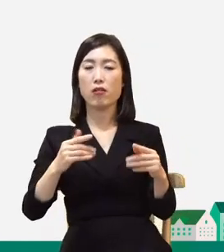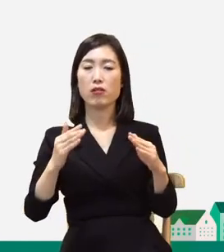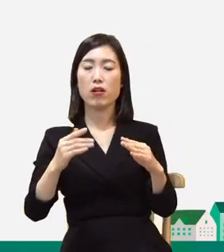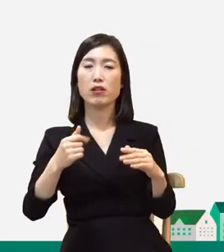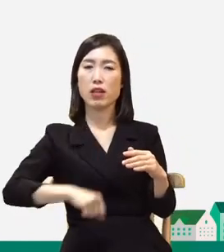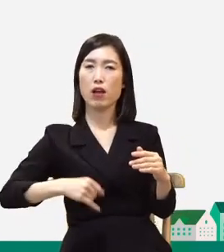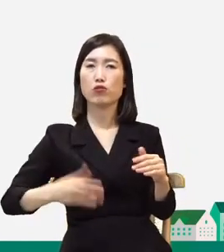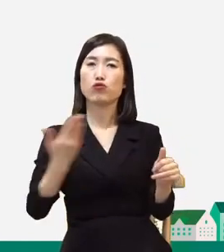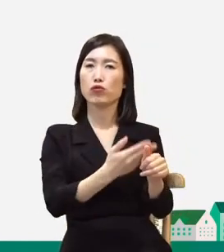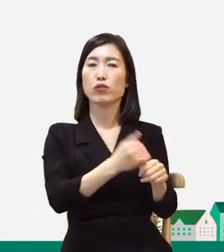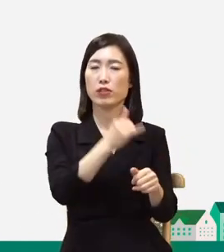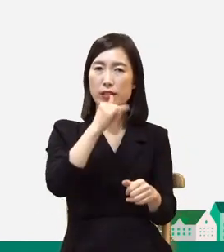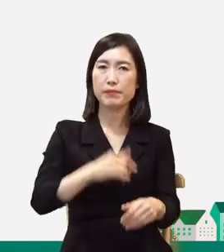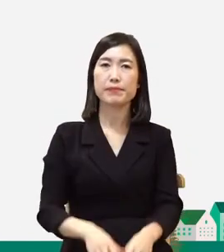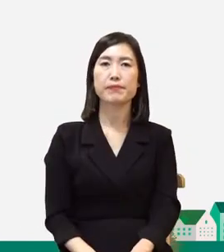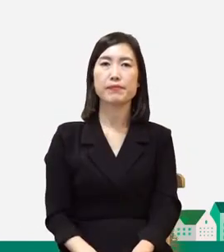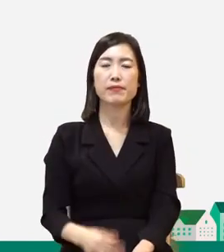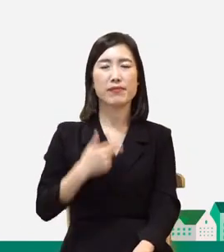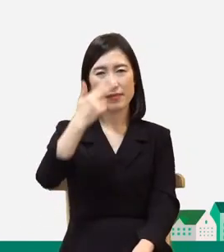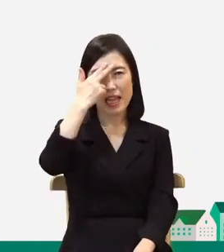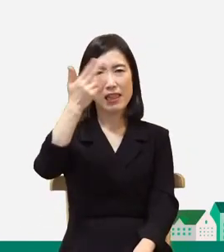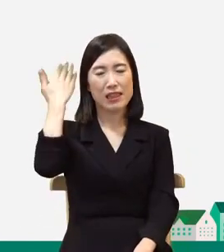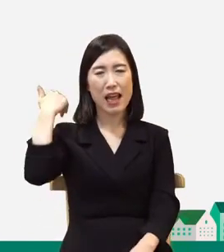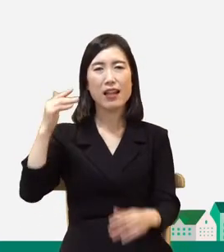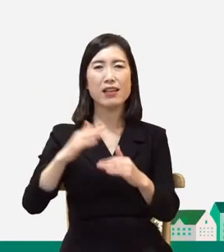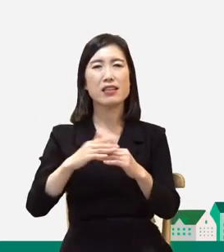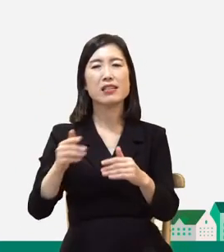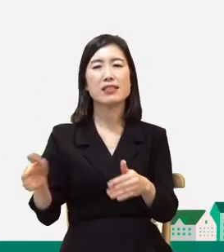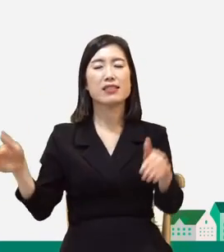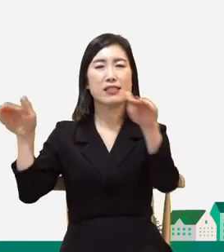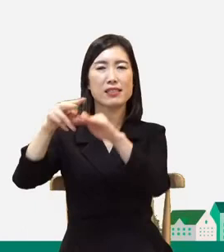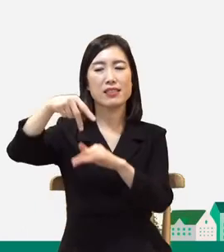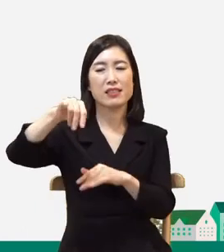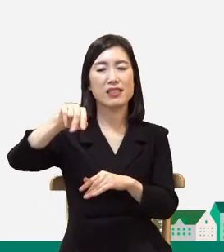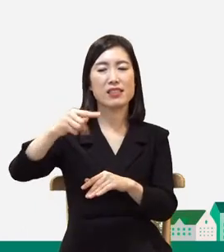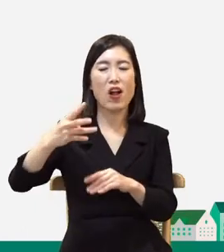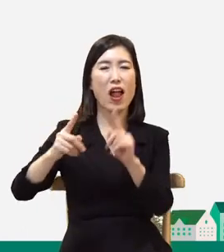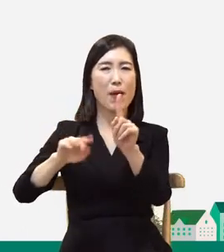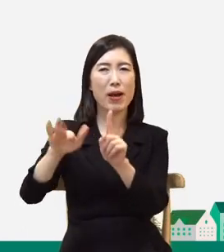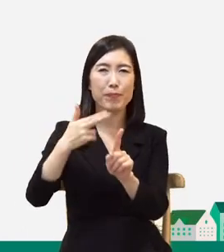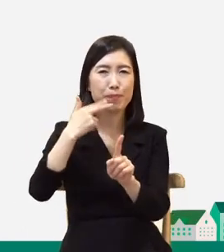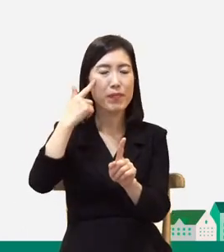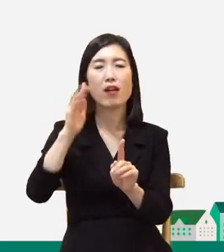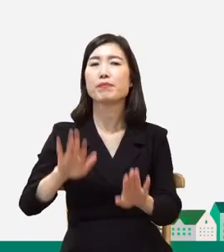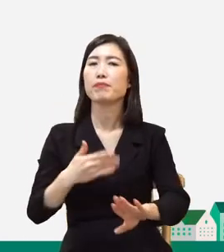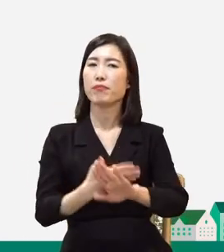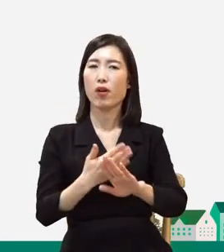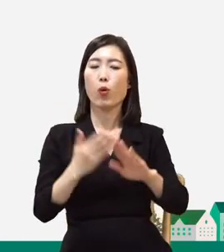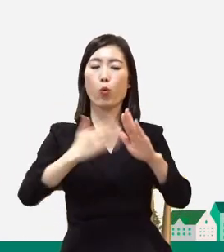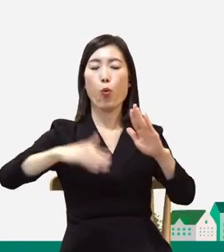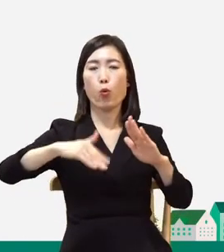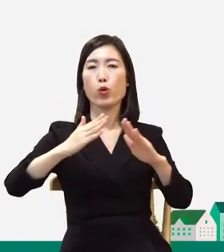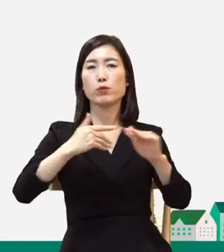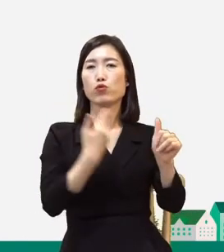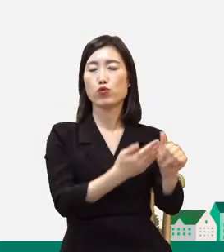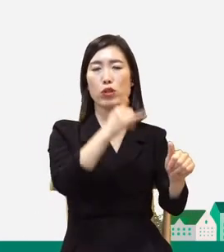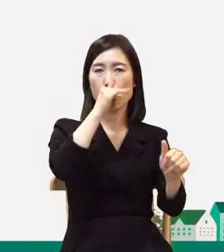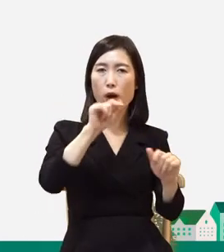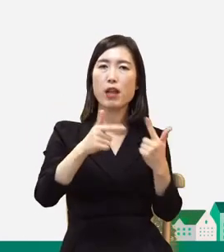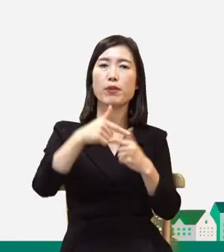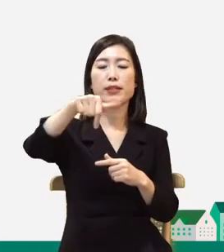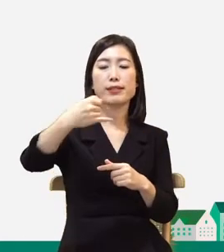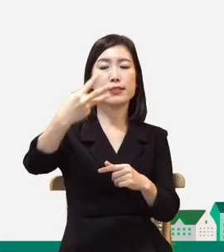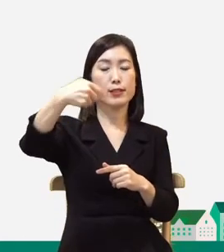이제 생활시설이라는 것뿐이 대안이 없었다 그러면 지금은 이제 지원주택이나 곳곳에 뭐 그 그룹홈이나 이런